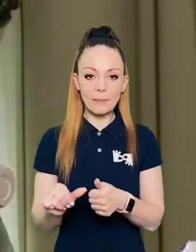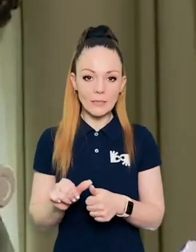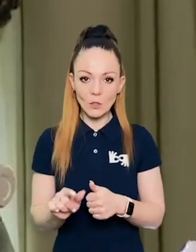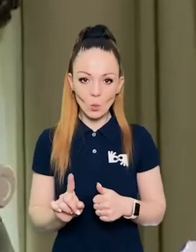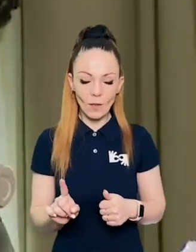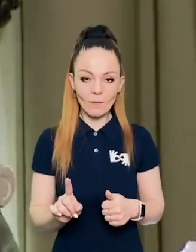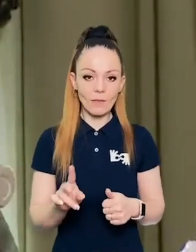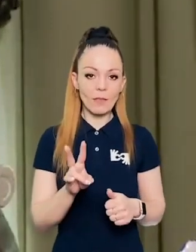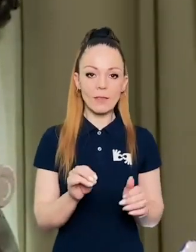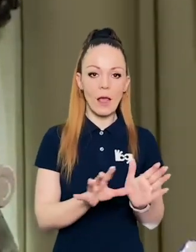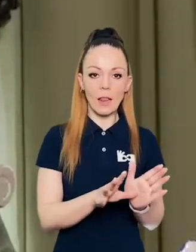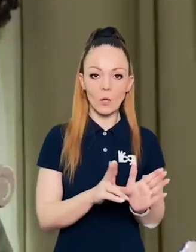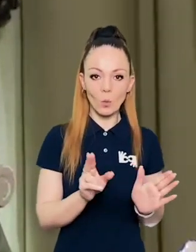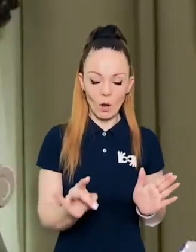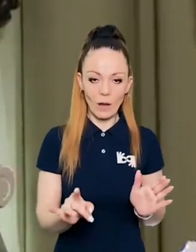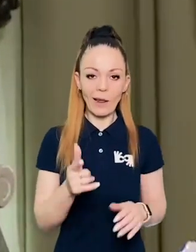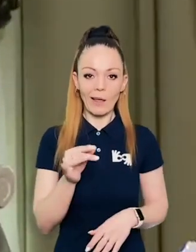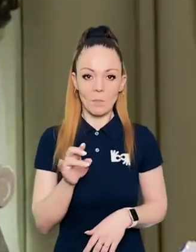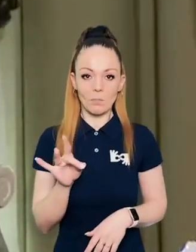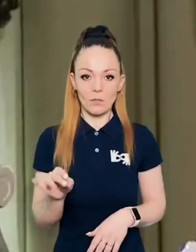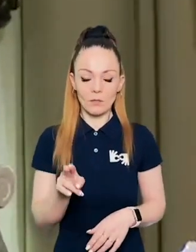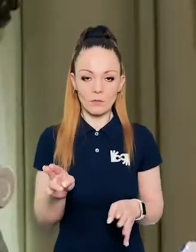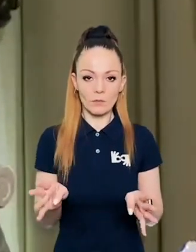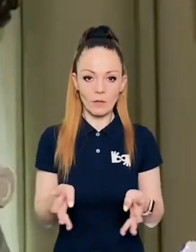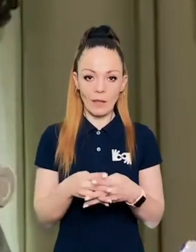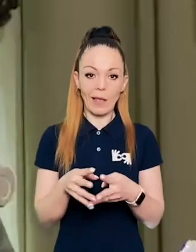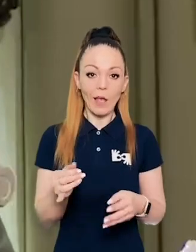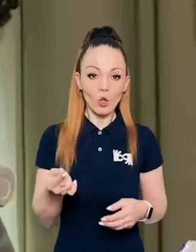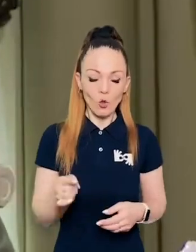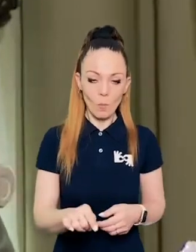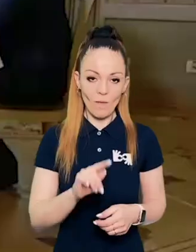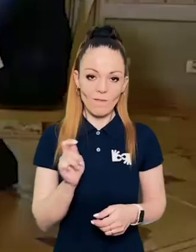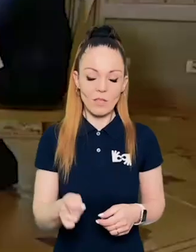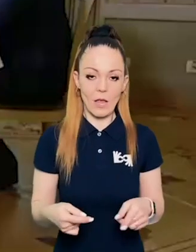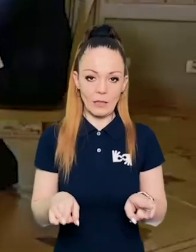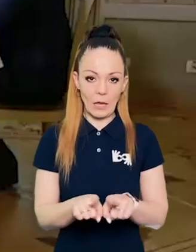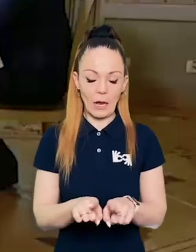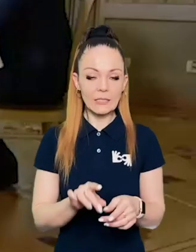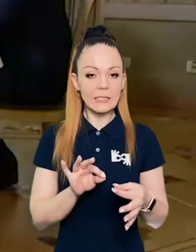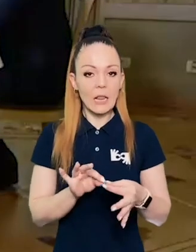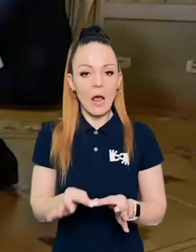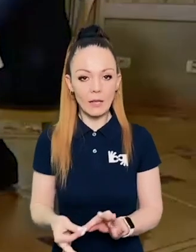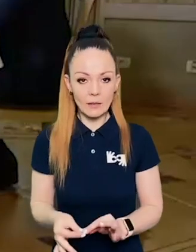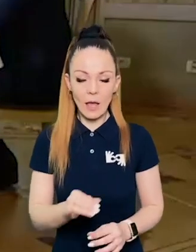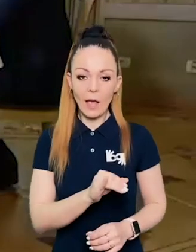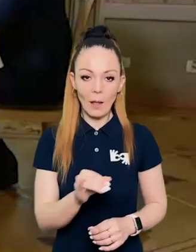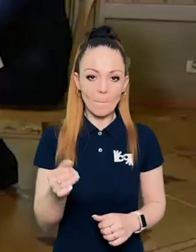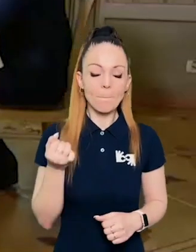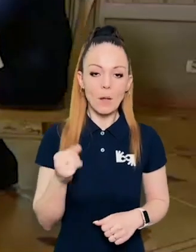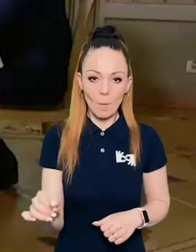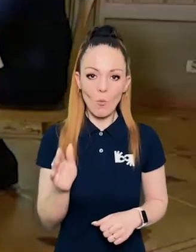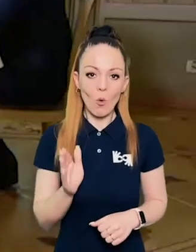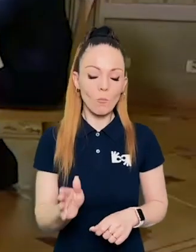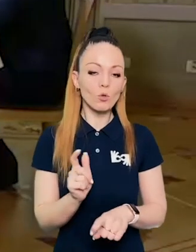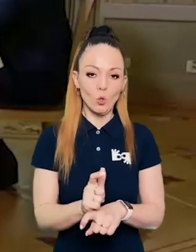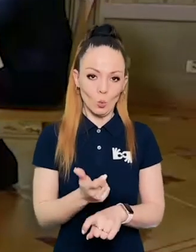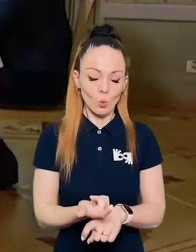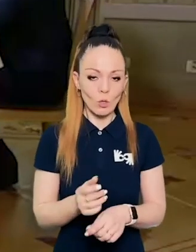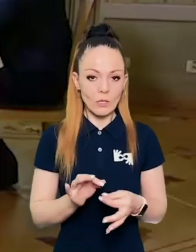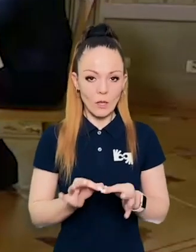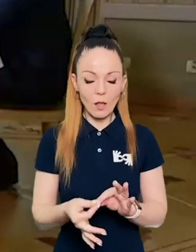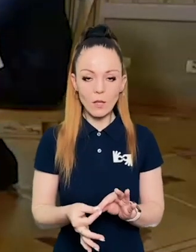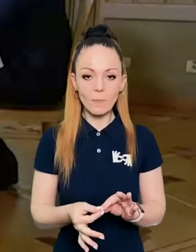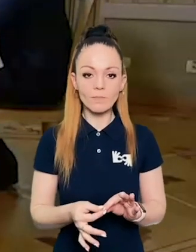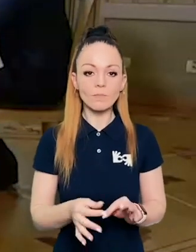автомобіль. І не бензиновий, і не електрокар, і гібрид. Тому і війна така складна. І перемога